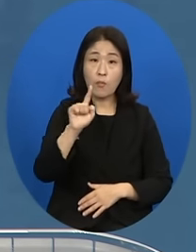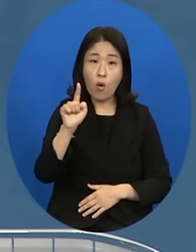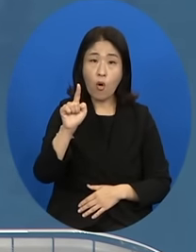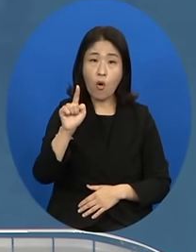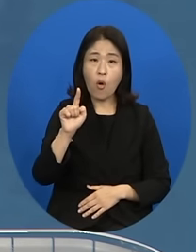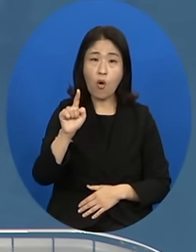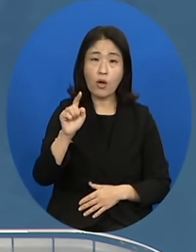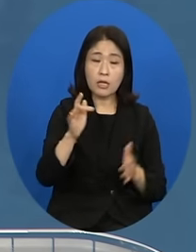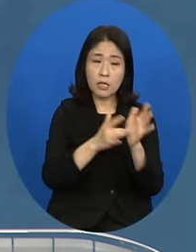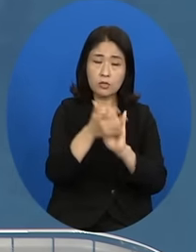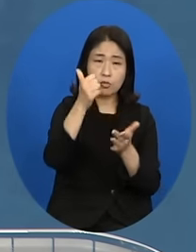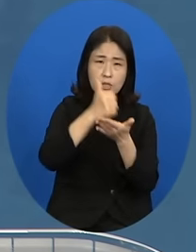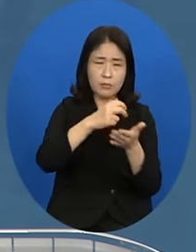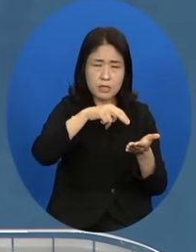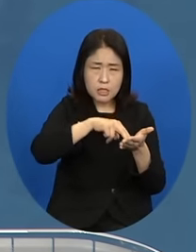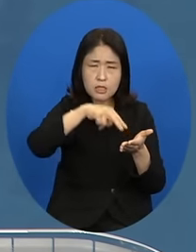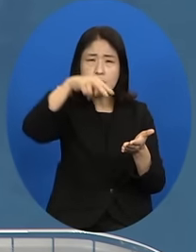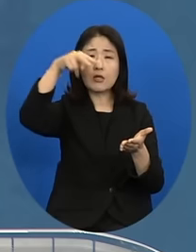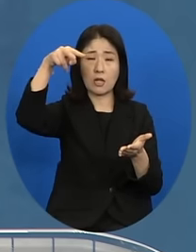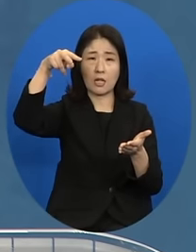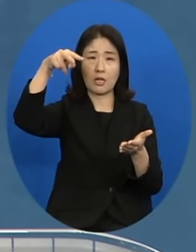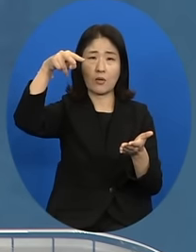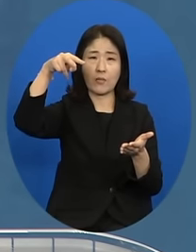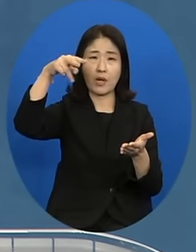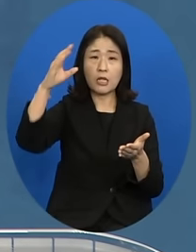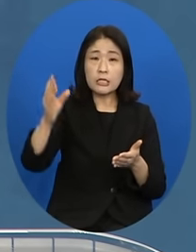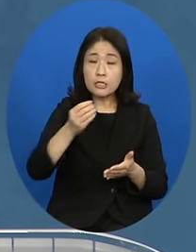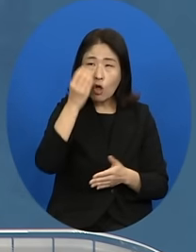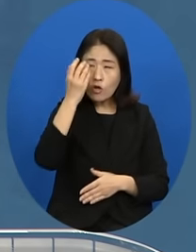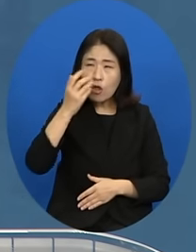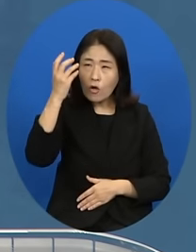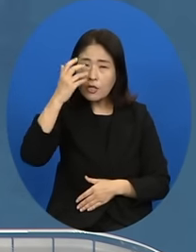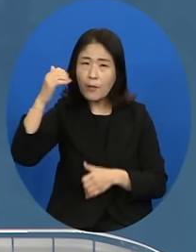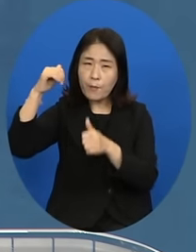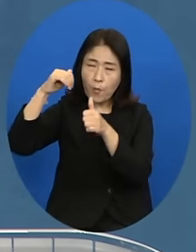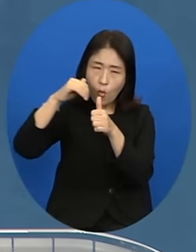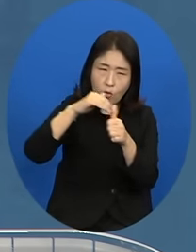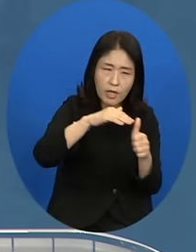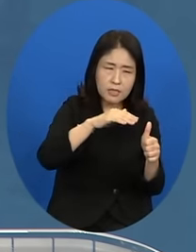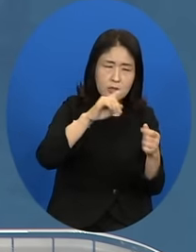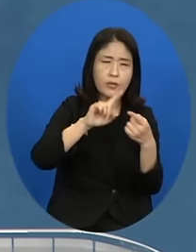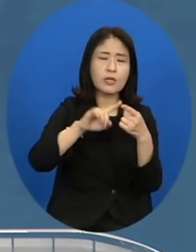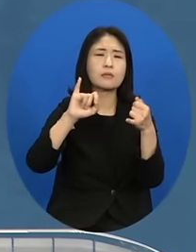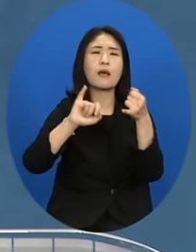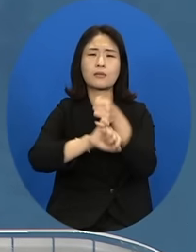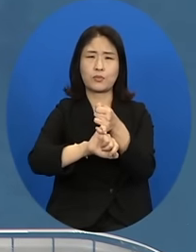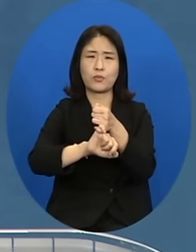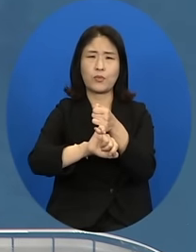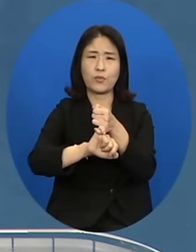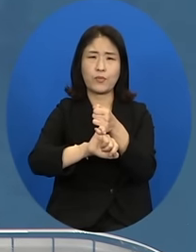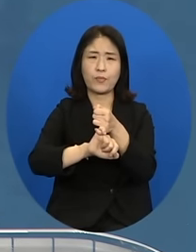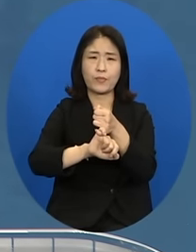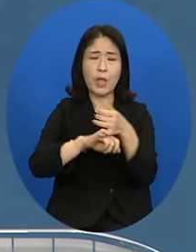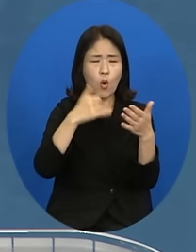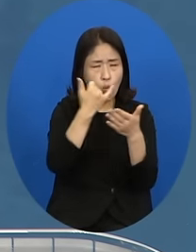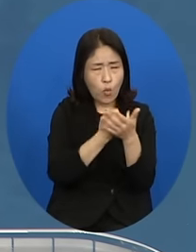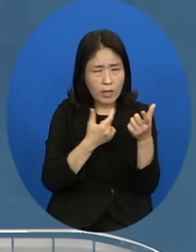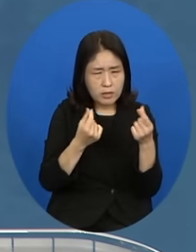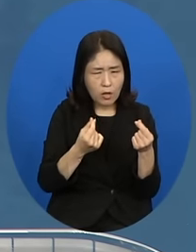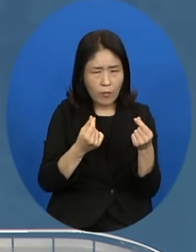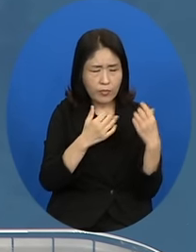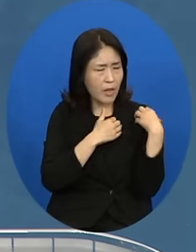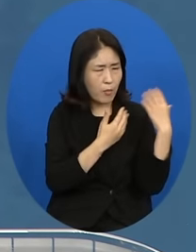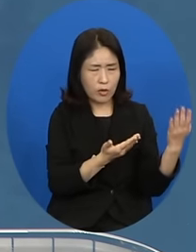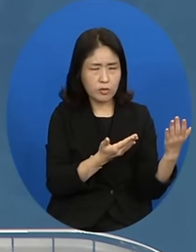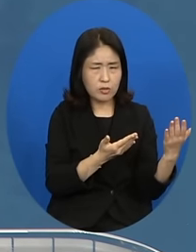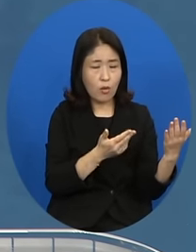예수님은 승천하시지만 성령님을 보내주시겠다고 약속하셨어요. 내가 고아와 같이 너희를